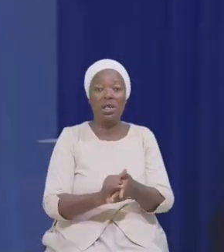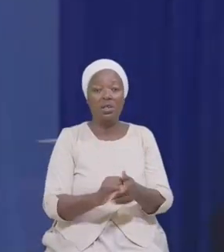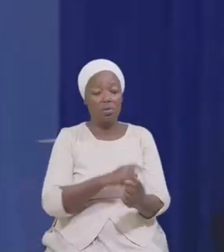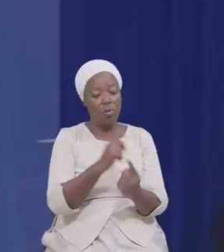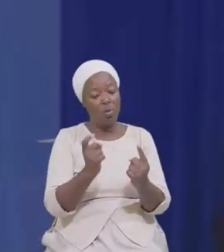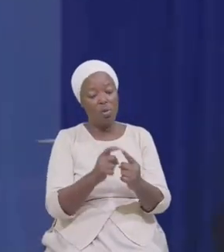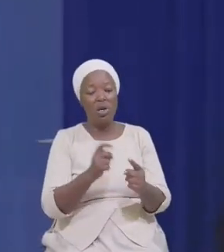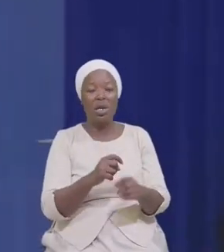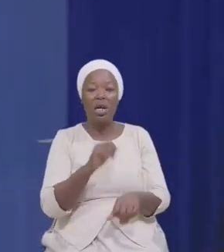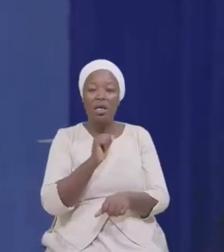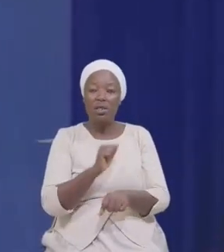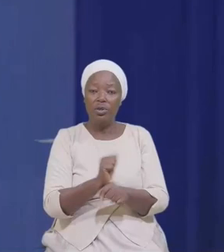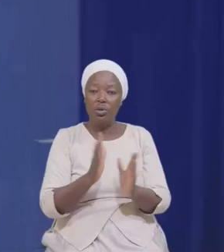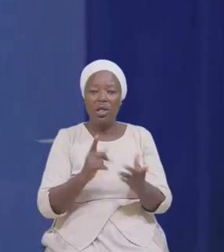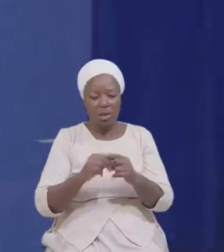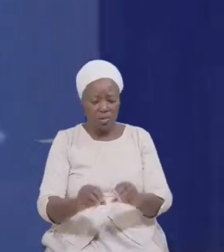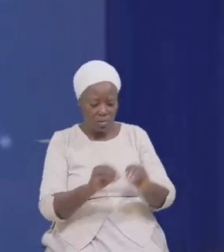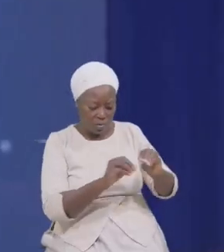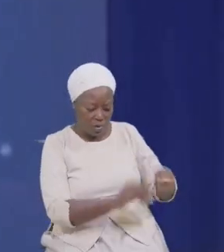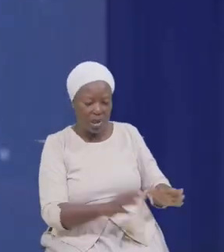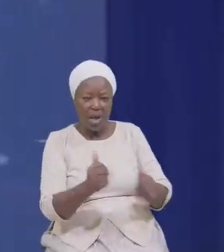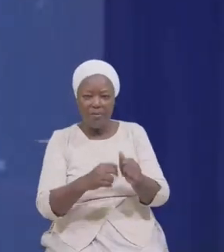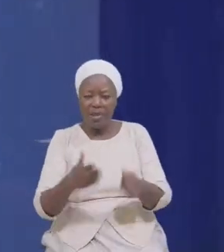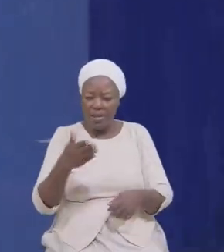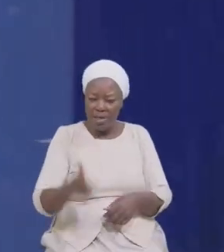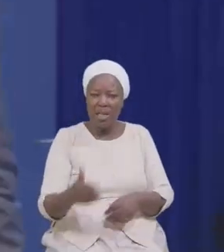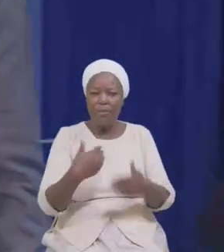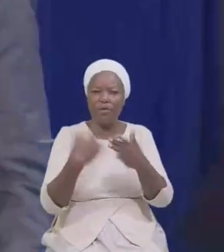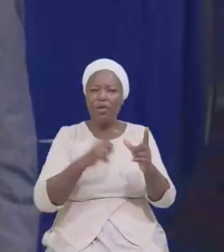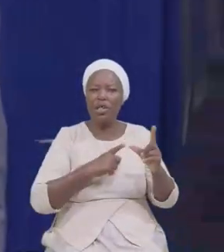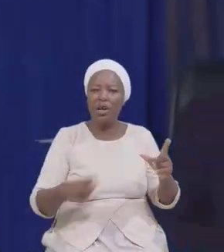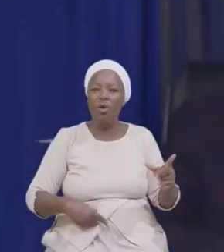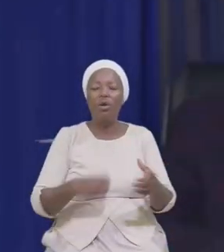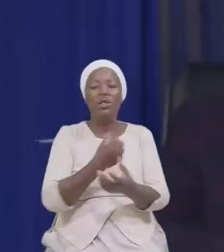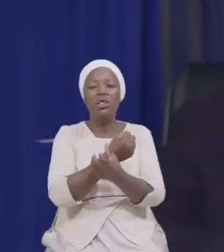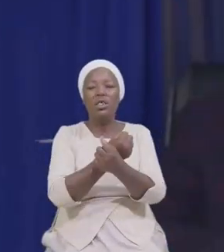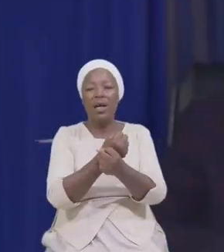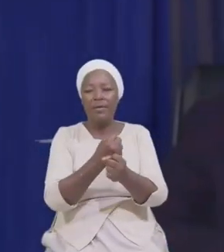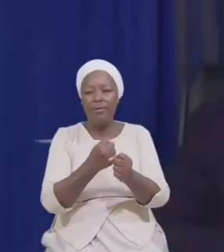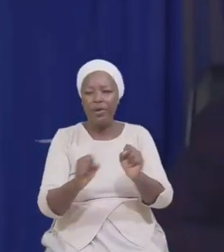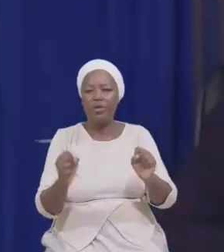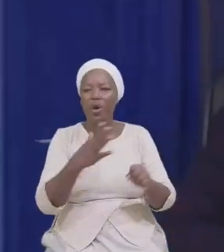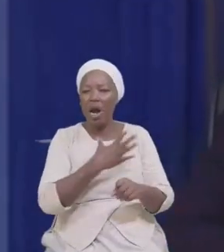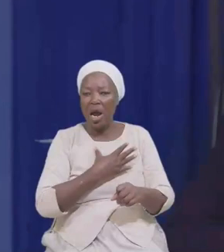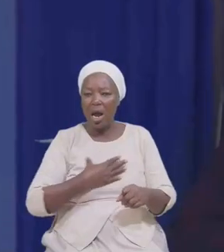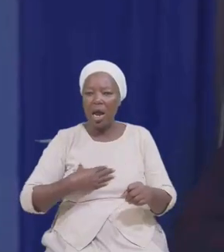angulaire. Et tu dois donc tout déposer nu devant le Seigneur. Le salut et